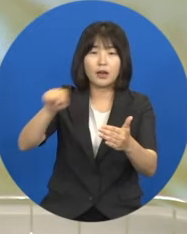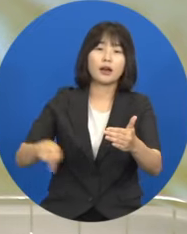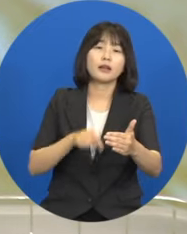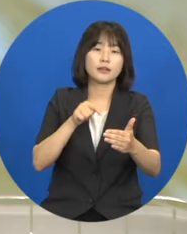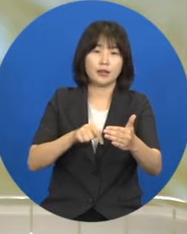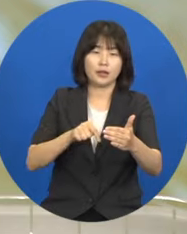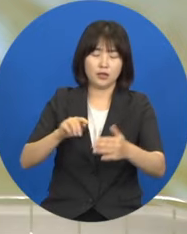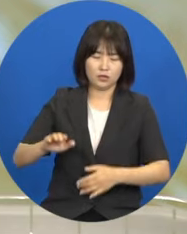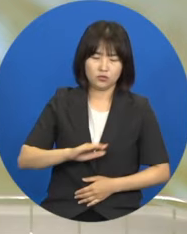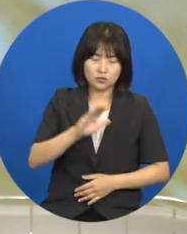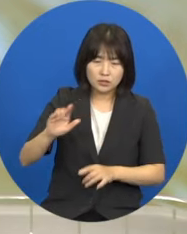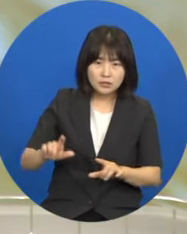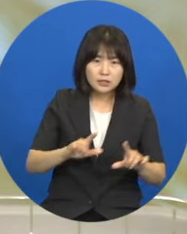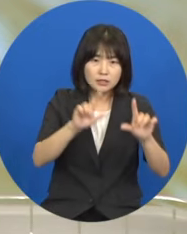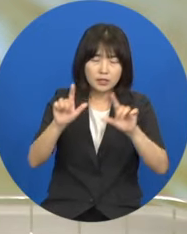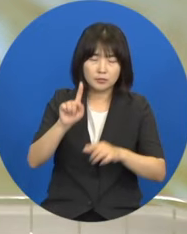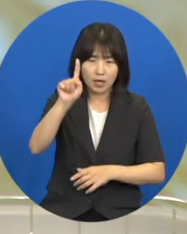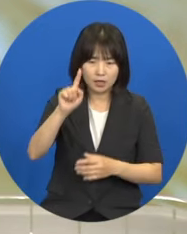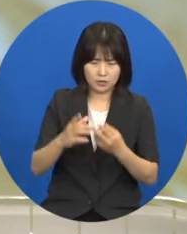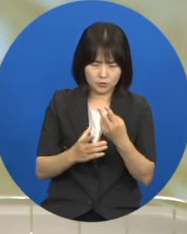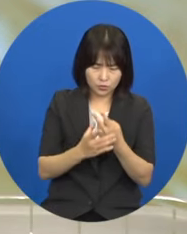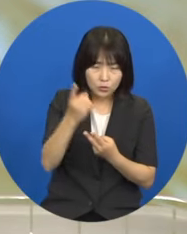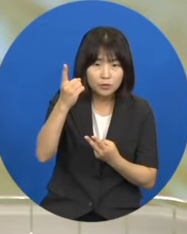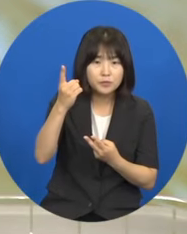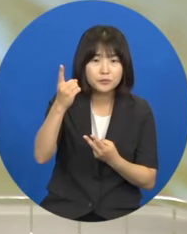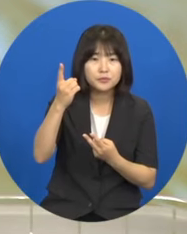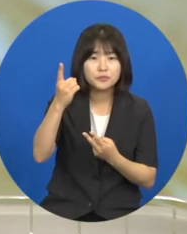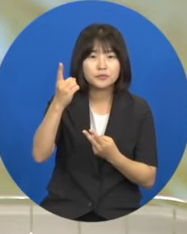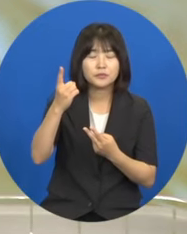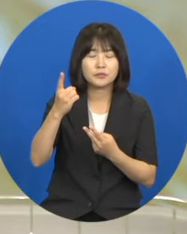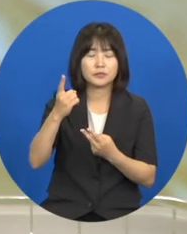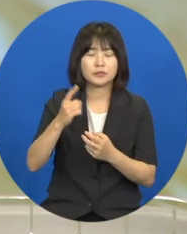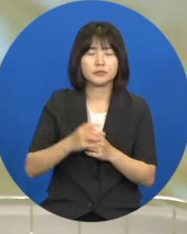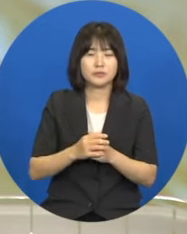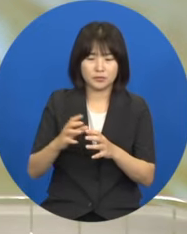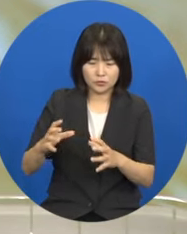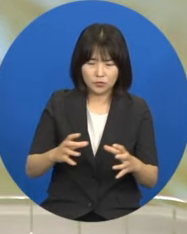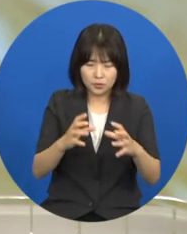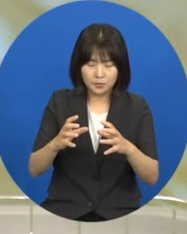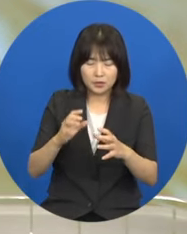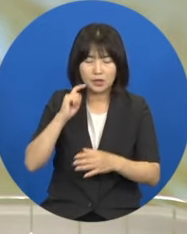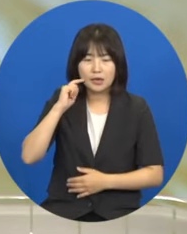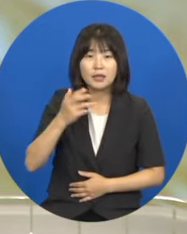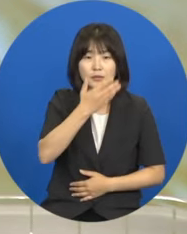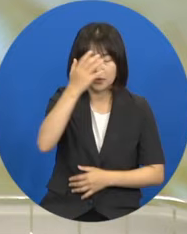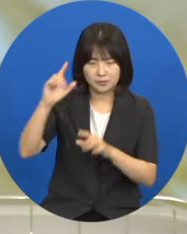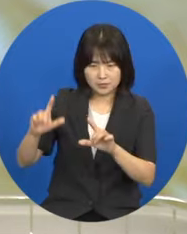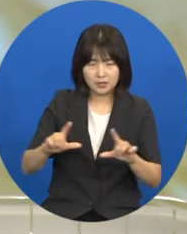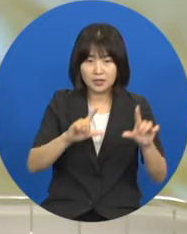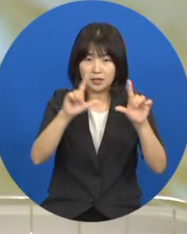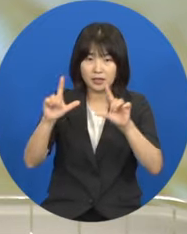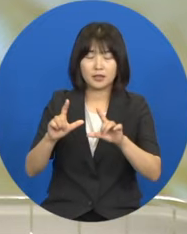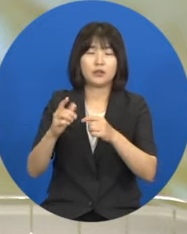삶을 하나로 통합하셔서 아름다운 삶 살게